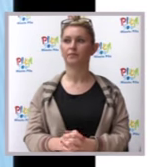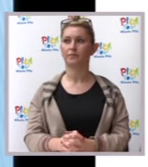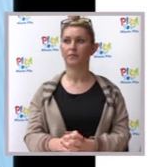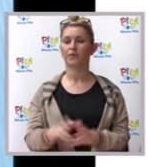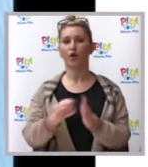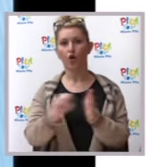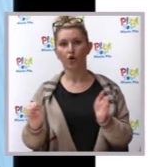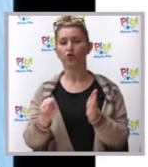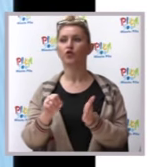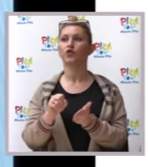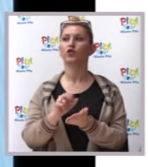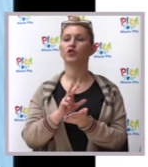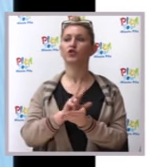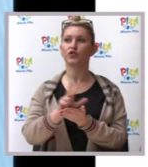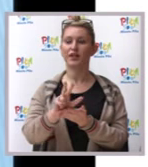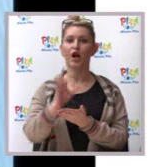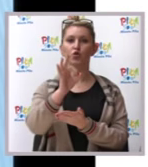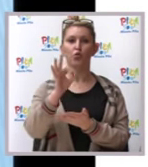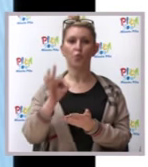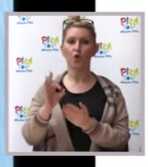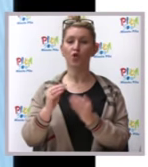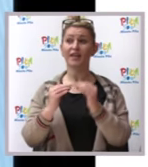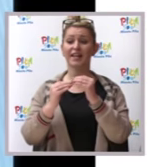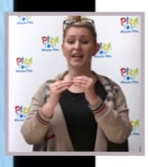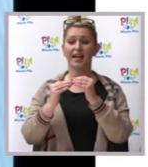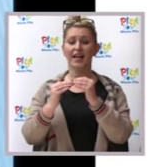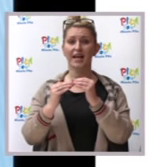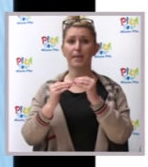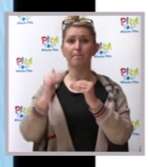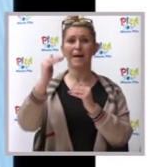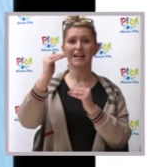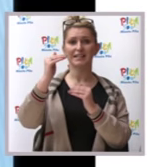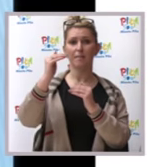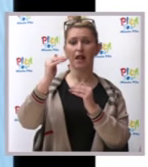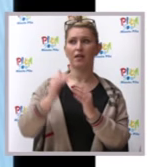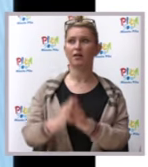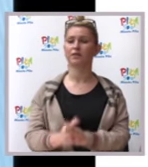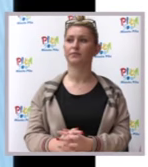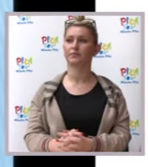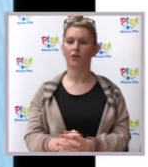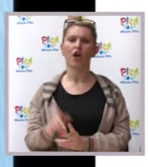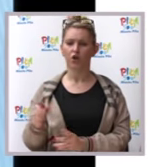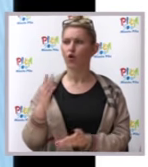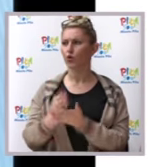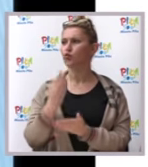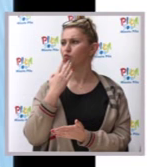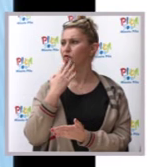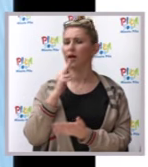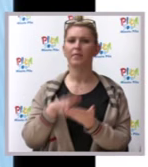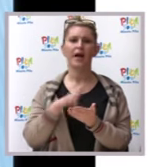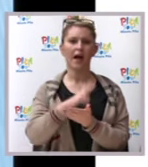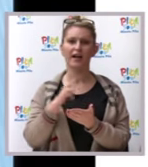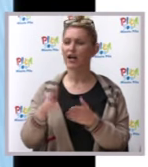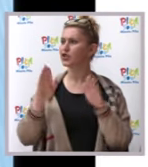od 13% stawek maksymalnych. Ja to mówiłam na każdej komisji, ale myślę, że również tutaj mogę